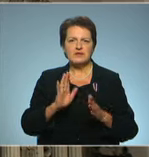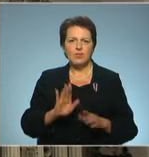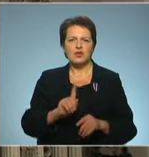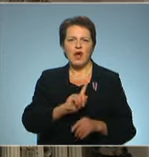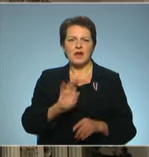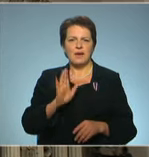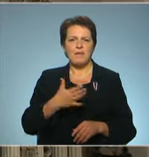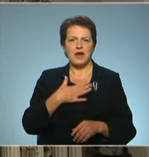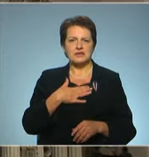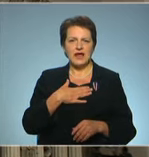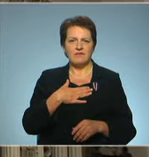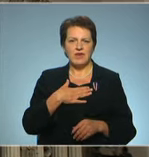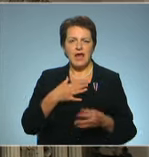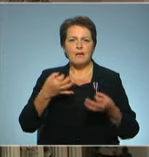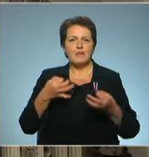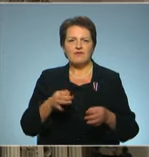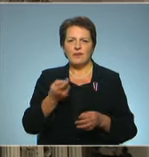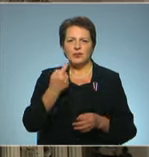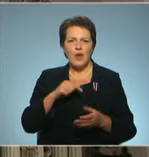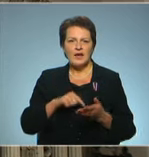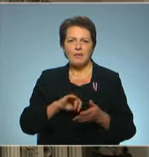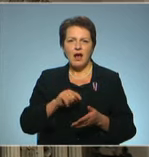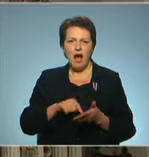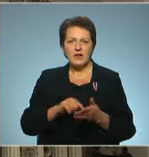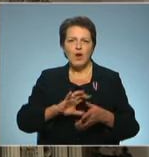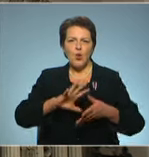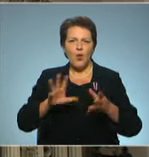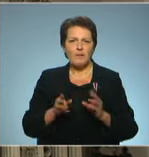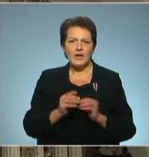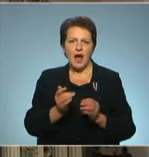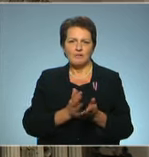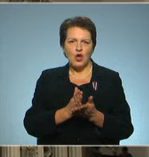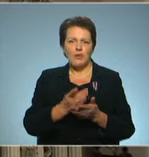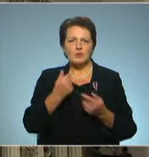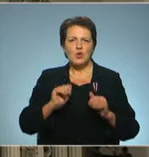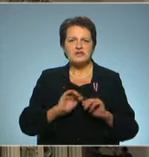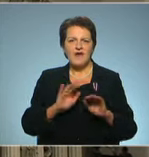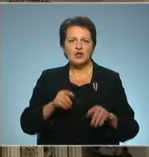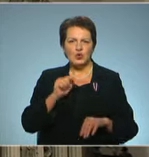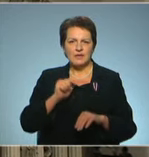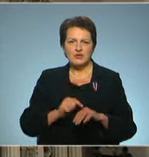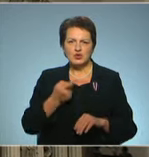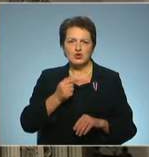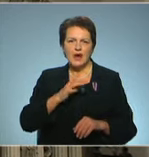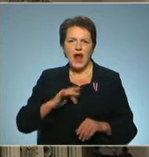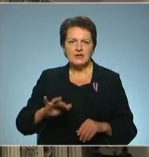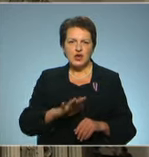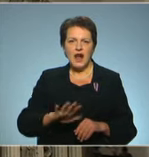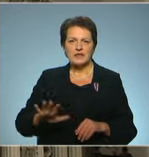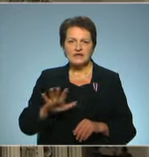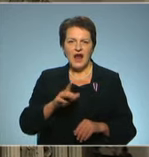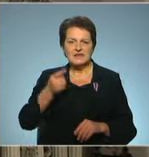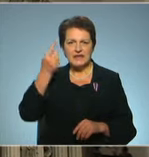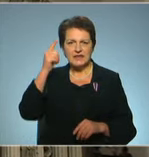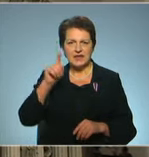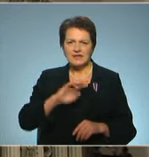sevi. Brīvību no jebkādām kopīgām normām, no svētuma izjūtas, no nacionālas valsts idejas.